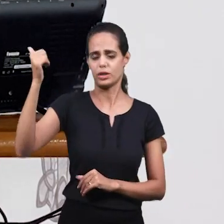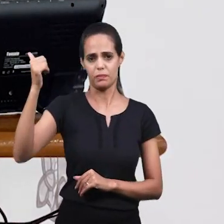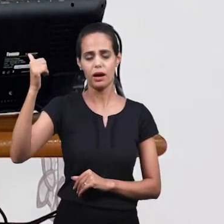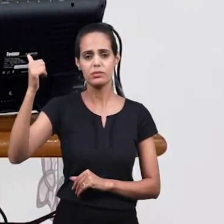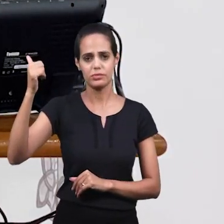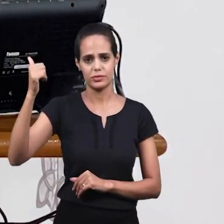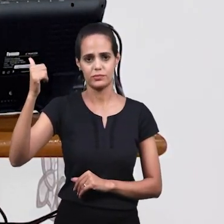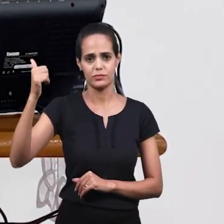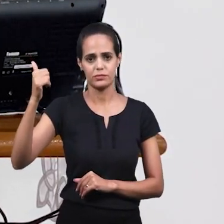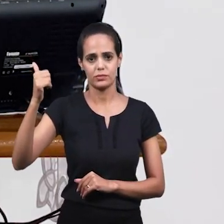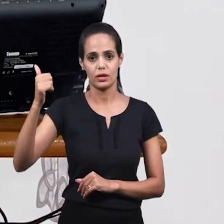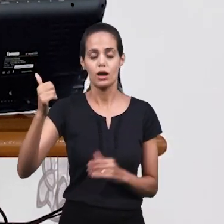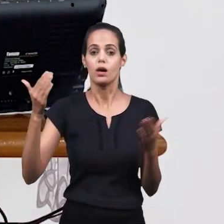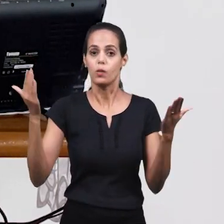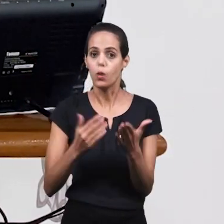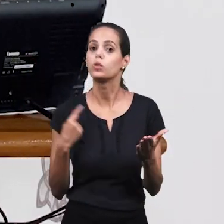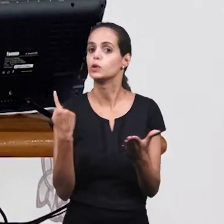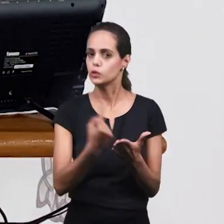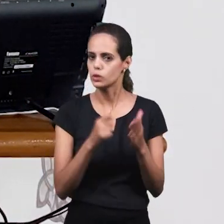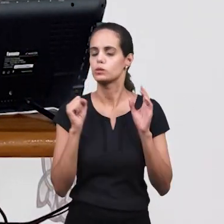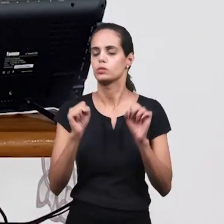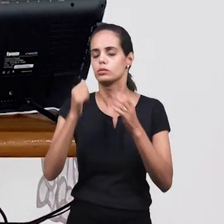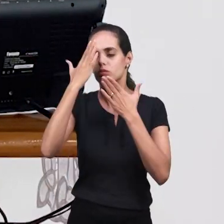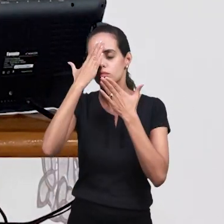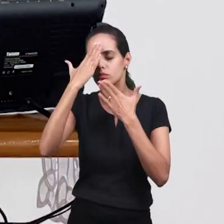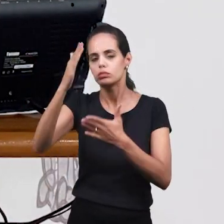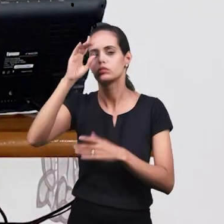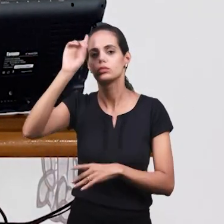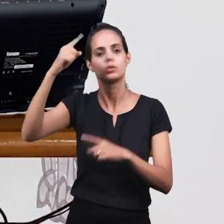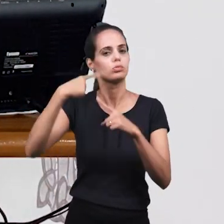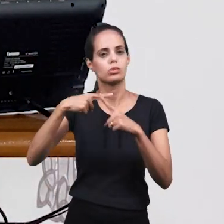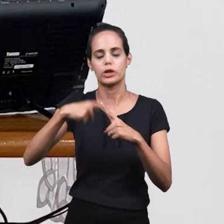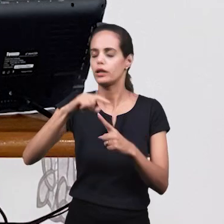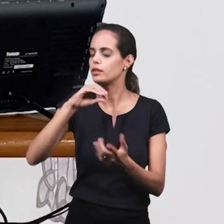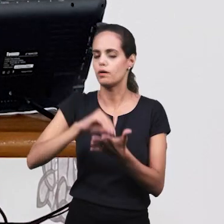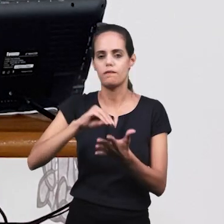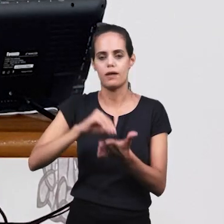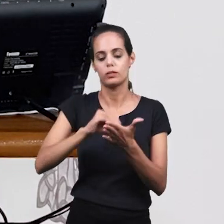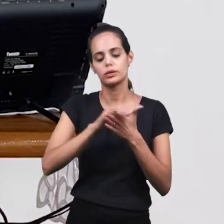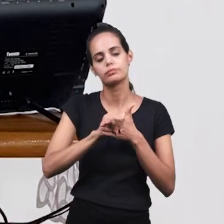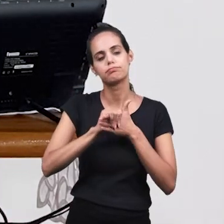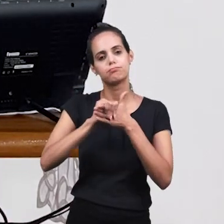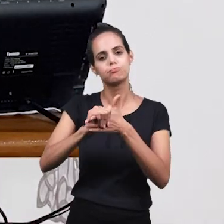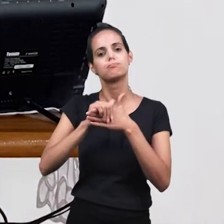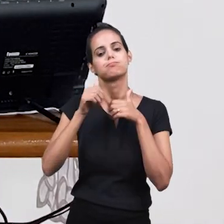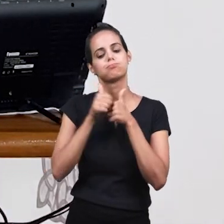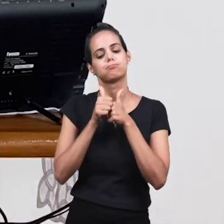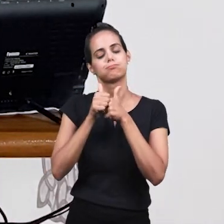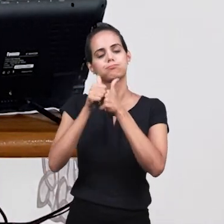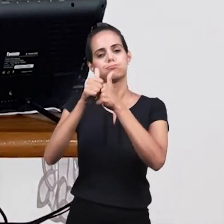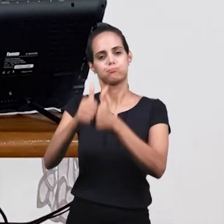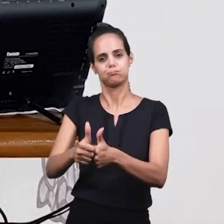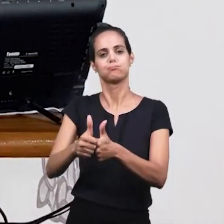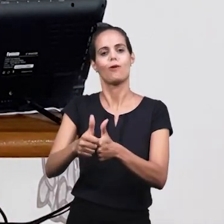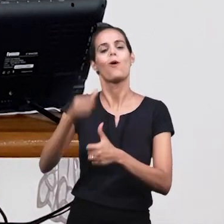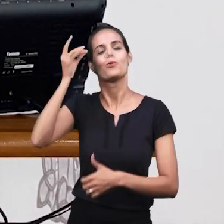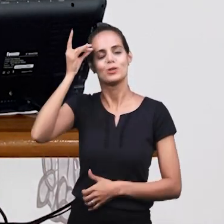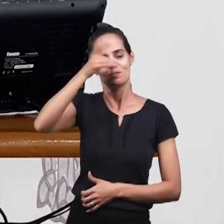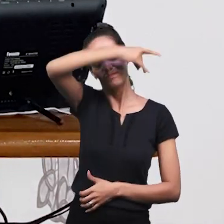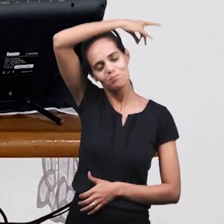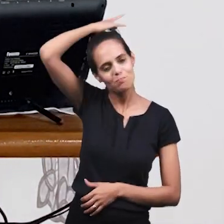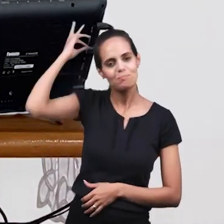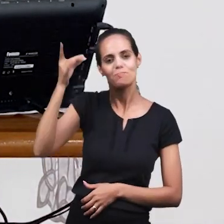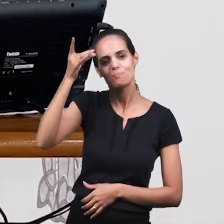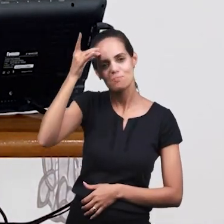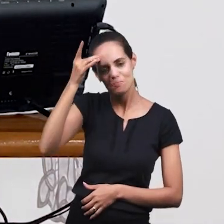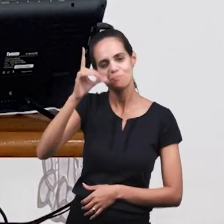gouvernement du Saint-Esprit. Voyez qu'à l'intérieur de ce scénario de bataille, de lutte, et des armes utilisées